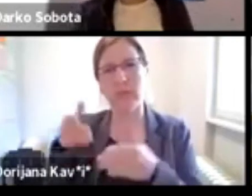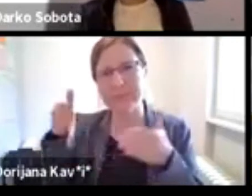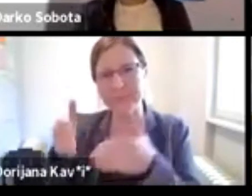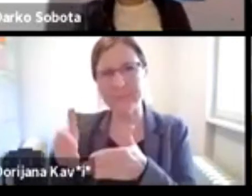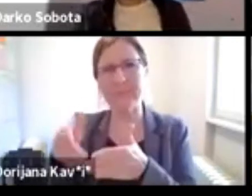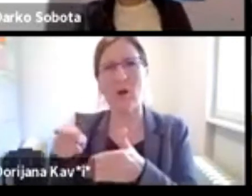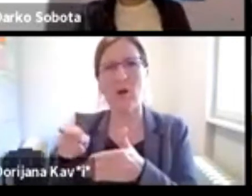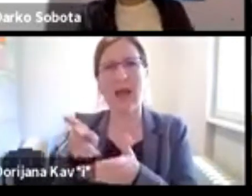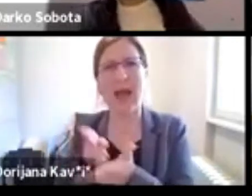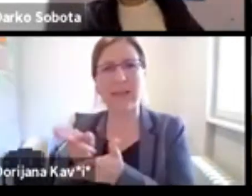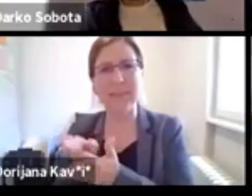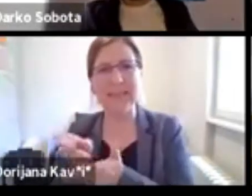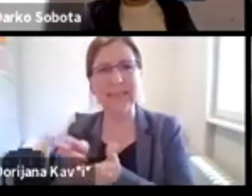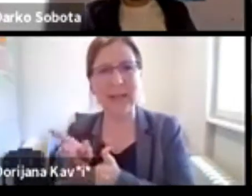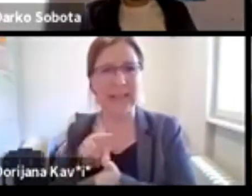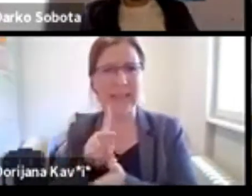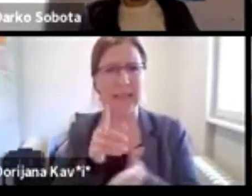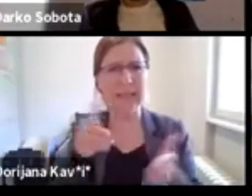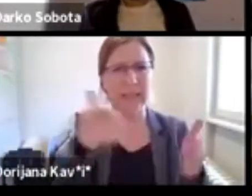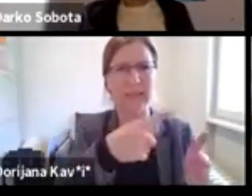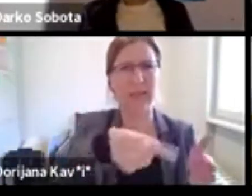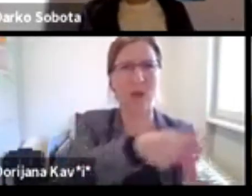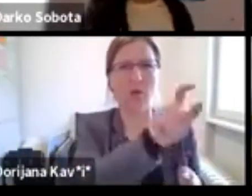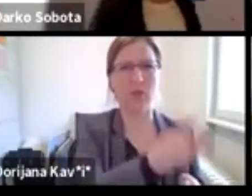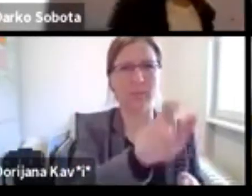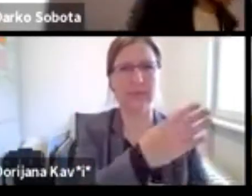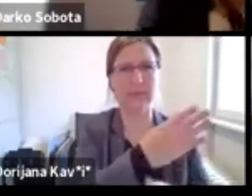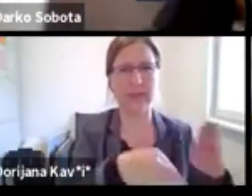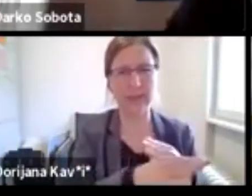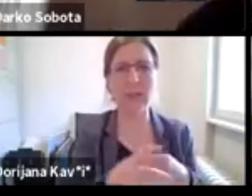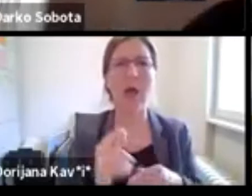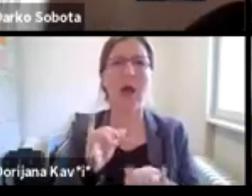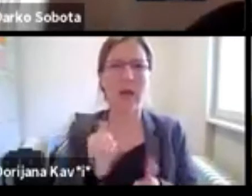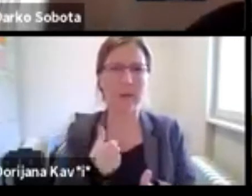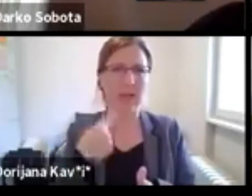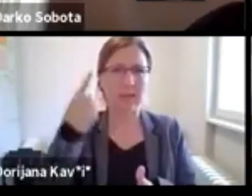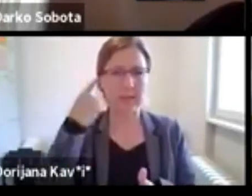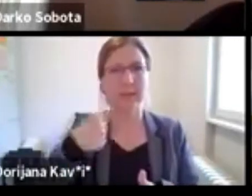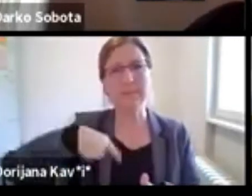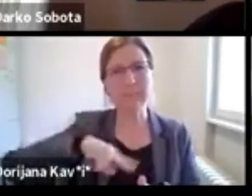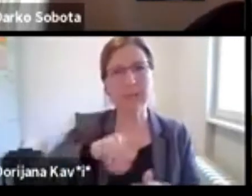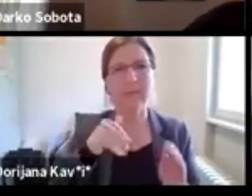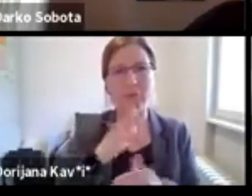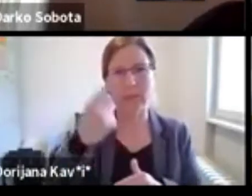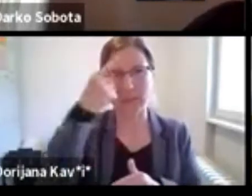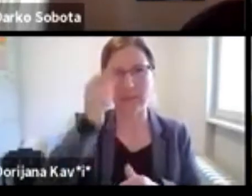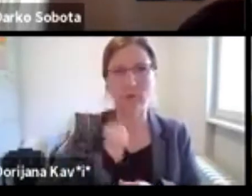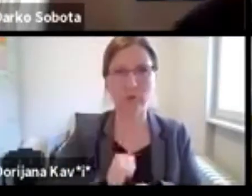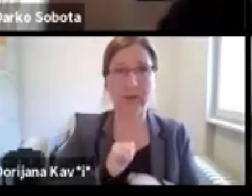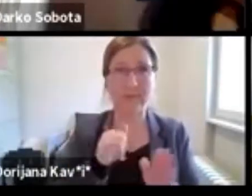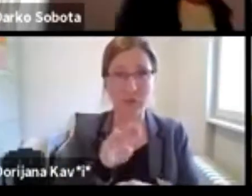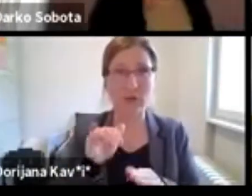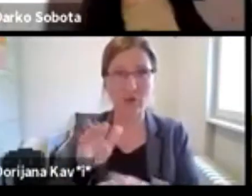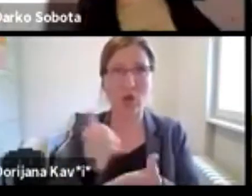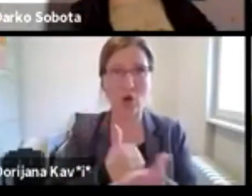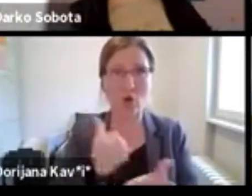osobama s invaliditetom. I u tom dijelu, naravno, isto kao i u ovom drugom dijelu, se trudimo što više toga odrađivati digitalnim putem,